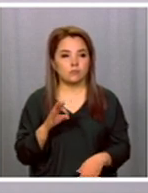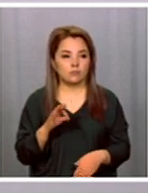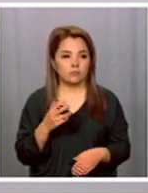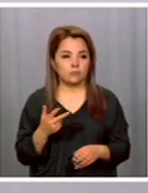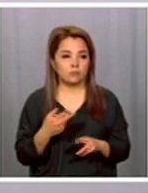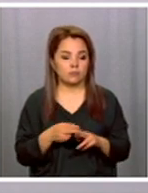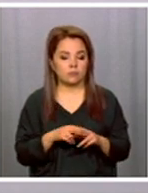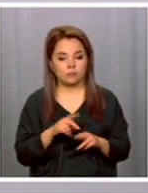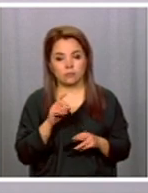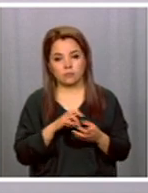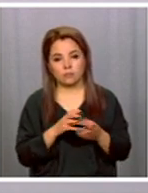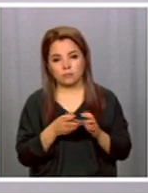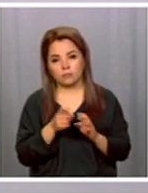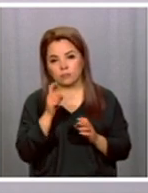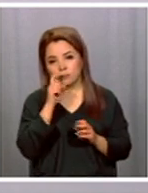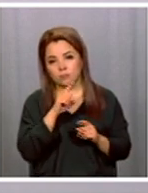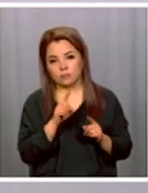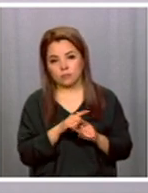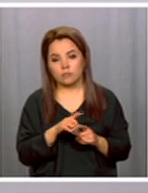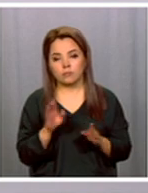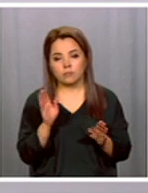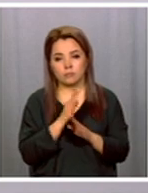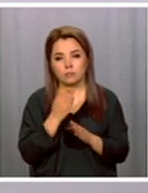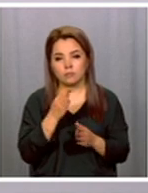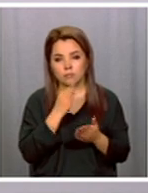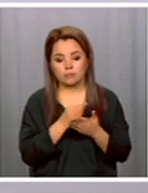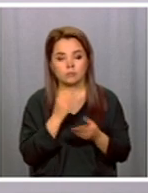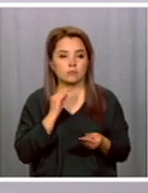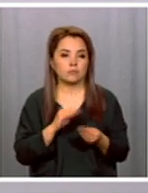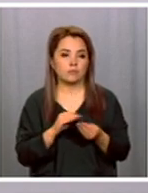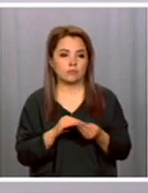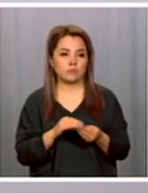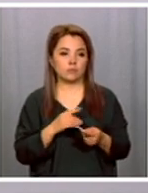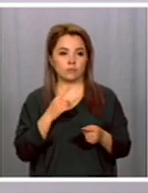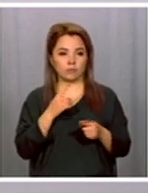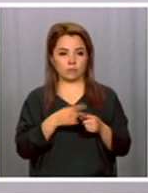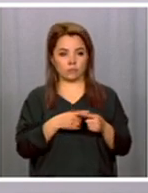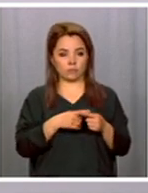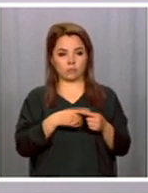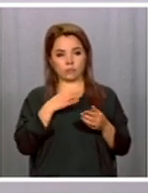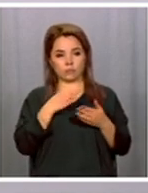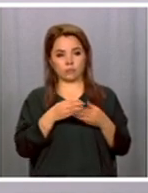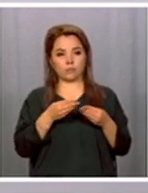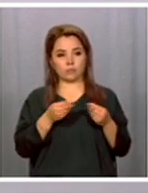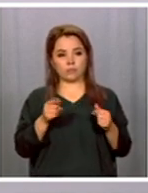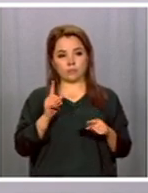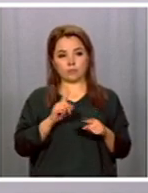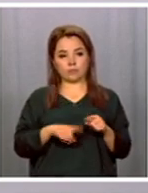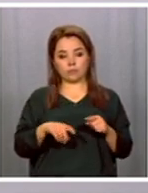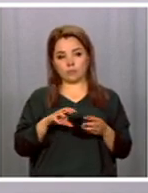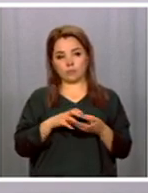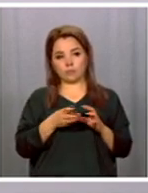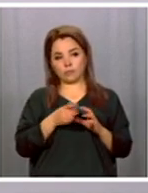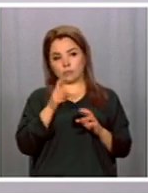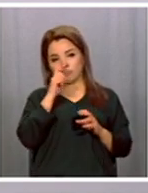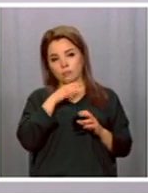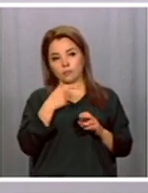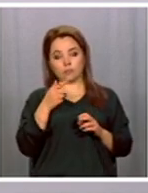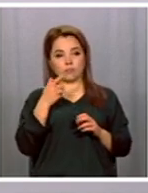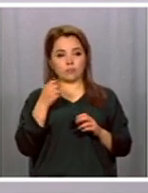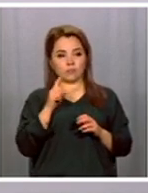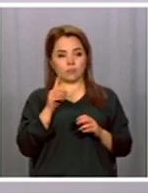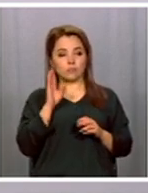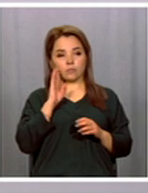ол табиғатта өте тұрақсыз қосылыс. Яғни бірден ыдырап кетеді көмір қышқыл газы мен суға.